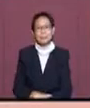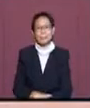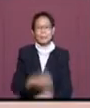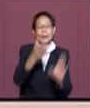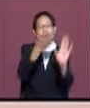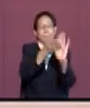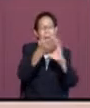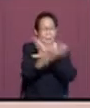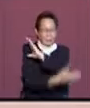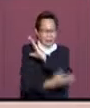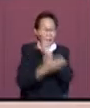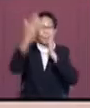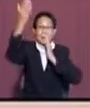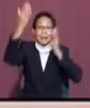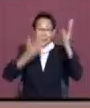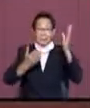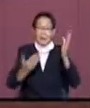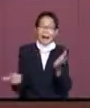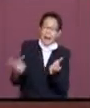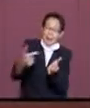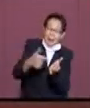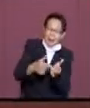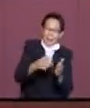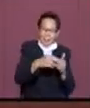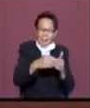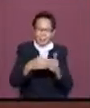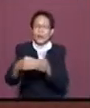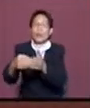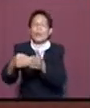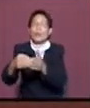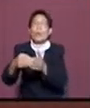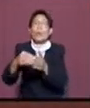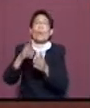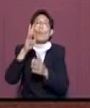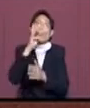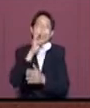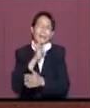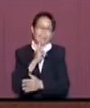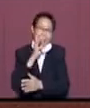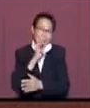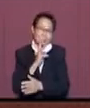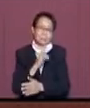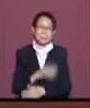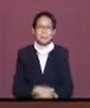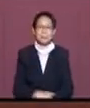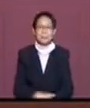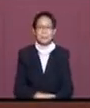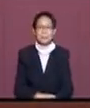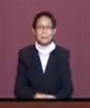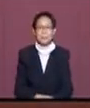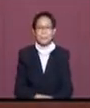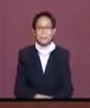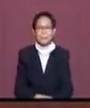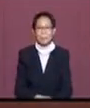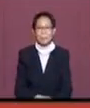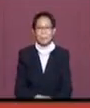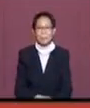Bank Negara Malaysia sekali lagi diterajui oleh seorang wanita.